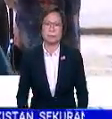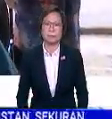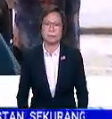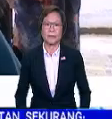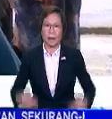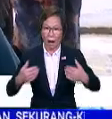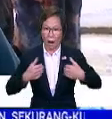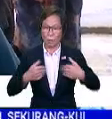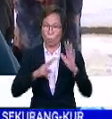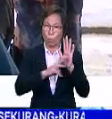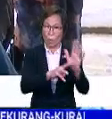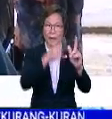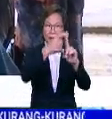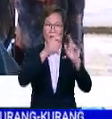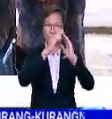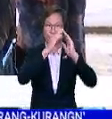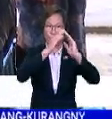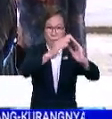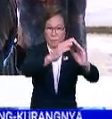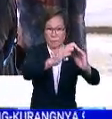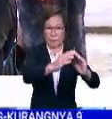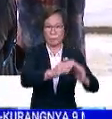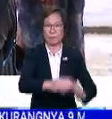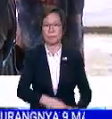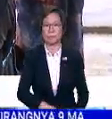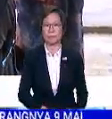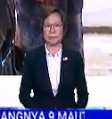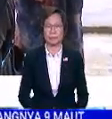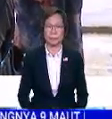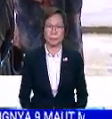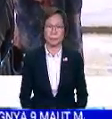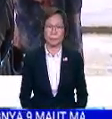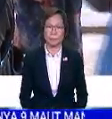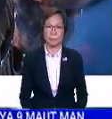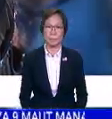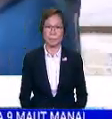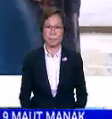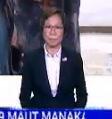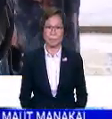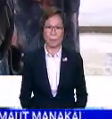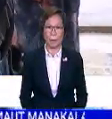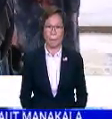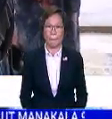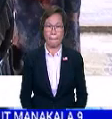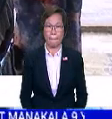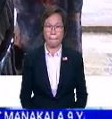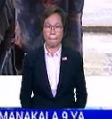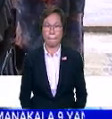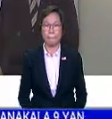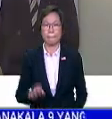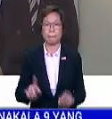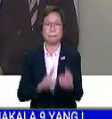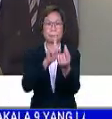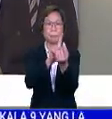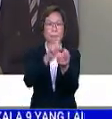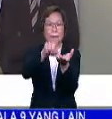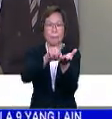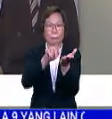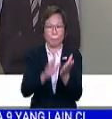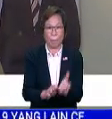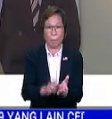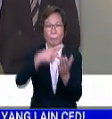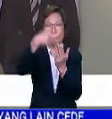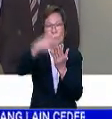Ini ada wakilnya daripada Rumah Panjangnya akan ambil barang tumbak naik Rumah Panjangnya, agih di Rumah Panjangnya. Beliau ditemui pemberita